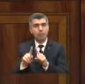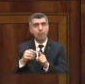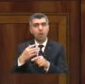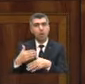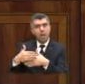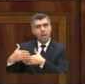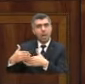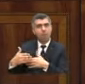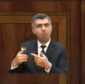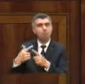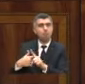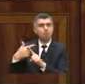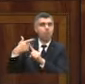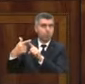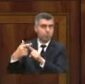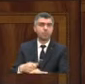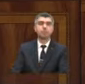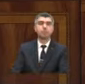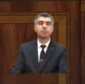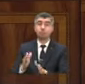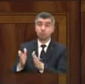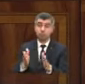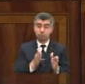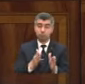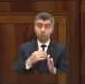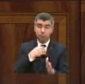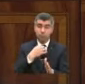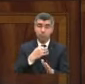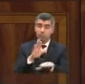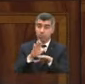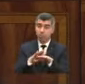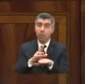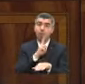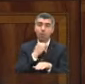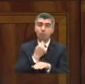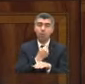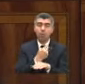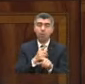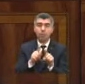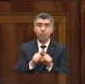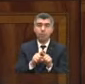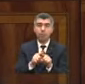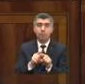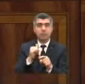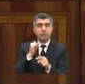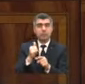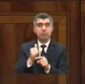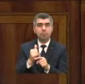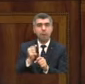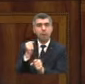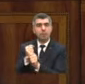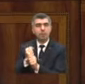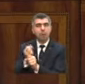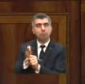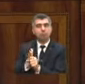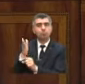بكثير. وبهذا الصدد نثير انتباه الحكومة إلى استفحال ظاهرة هجرة الأطباء نحو الخارج. سيد رئيس